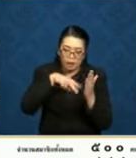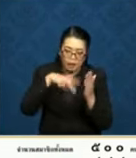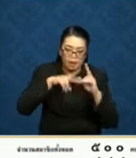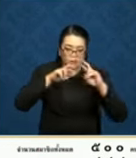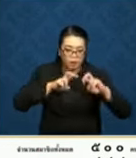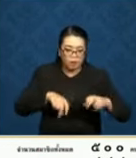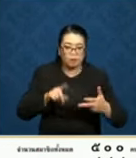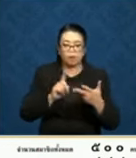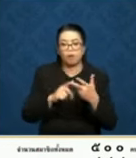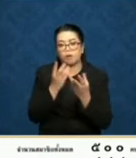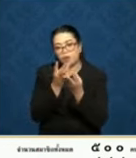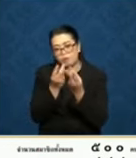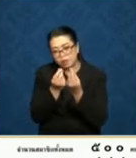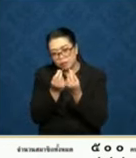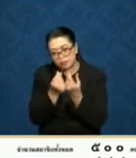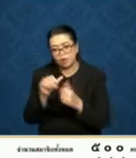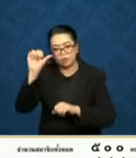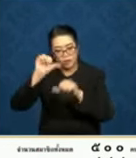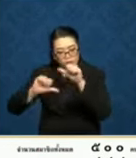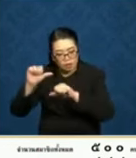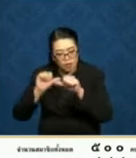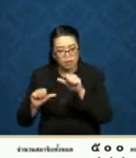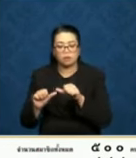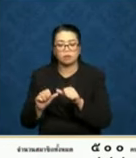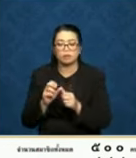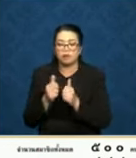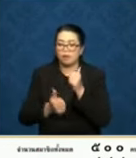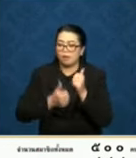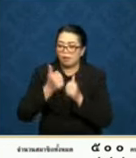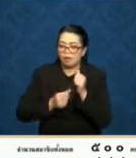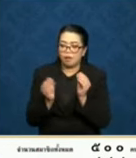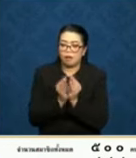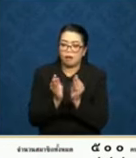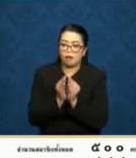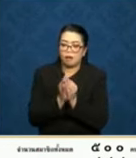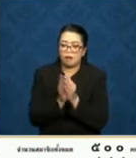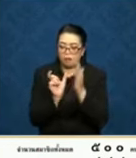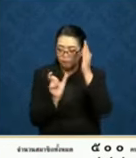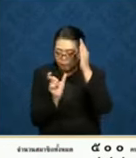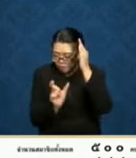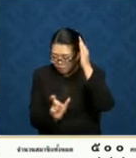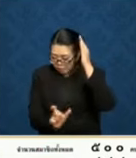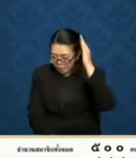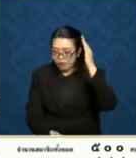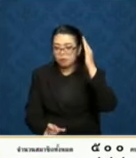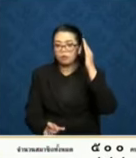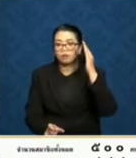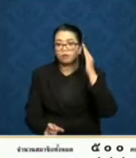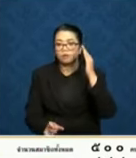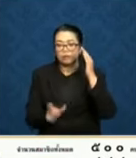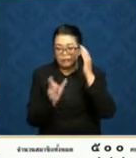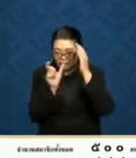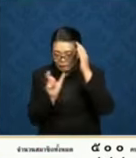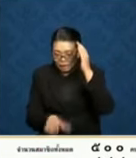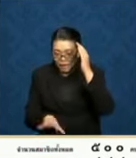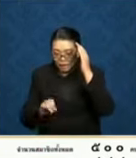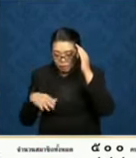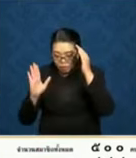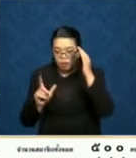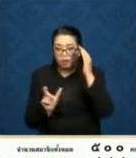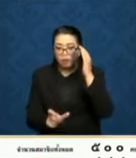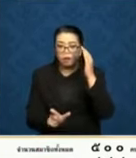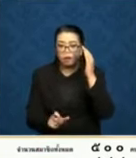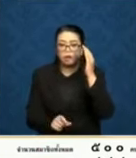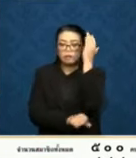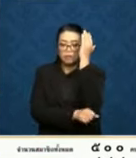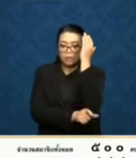วเครัMed ทดสอบ คณิศาต์ทดสอบวิทยาศาัิczyที่แ่แนนออกมา เราตามหลงเพื่อน Vlogan ชนิไม่ตดฝุ่นคือตามห